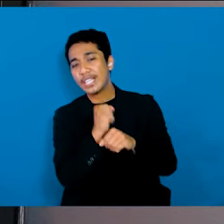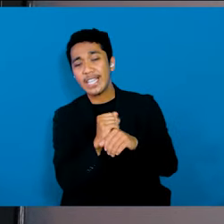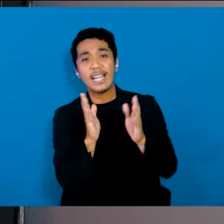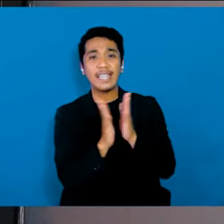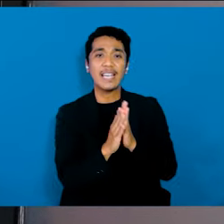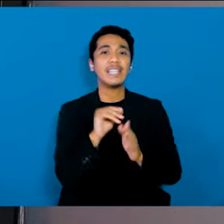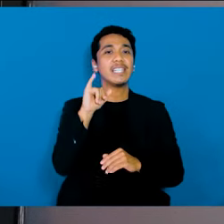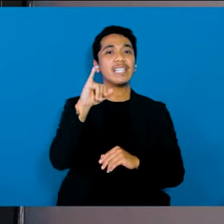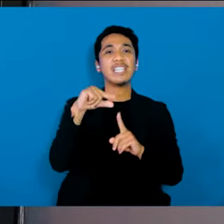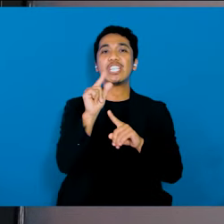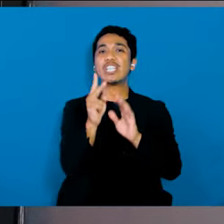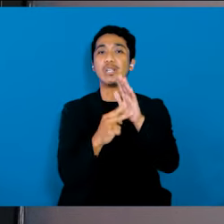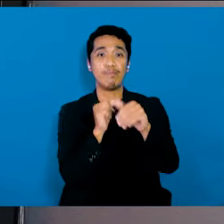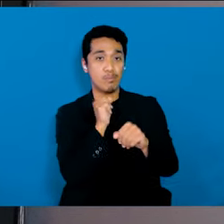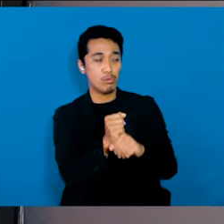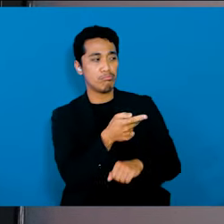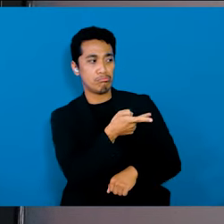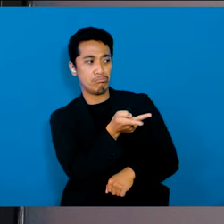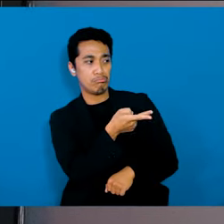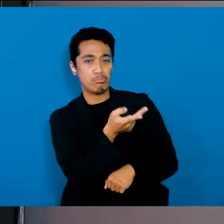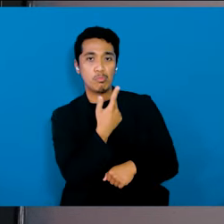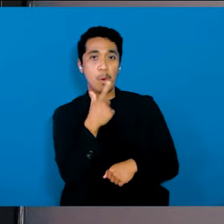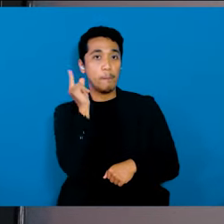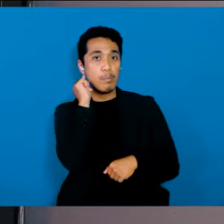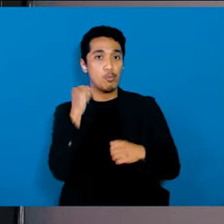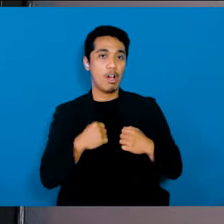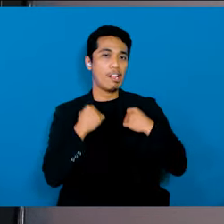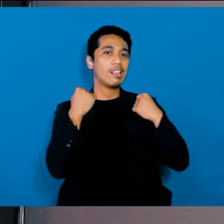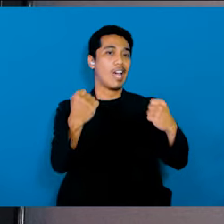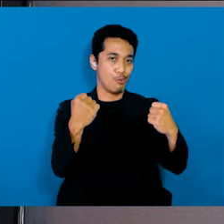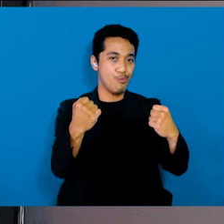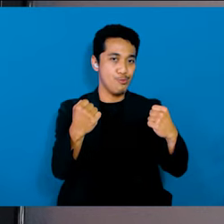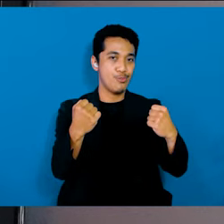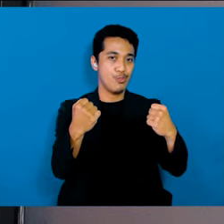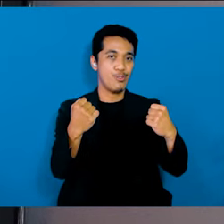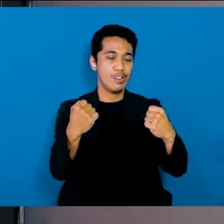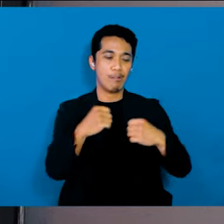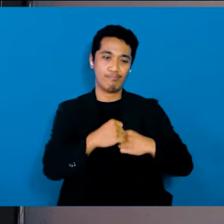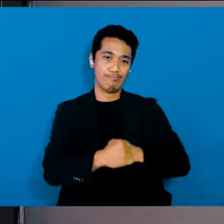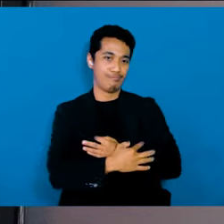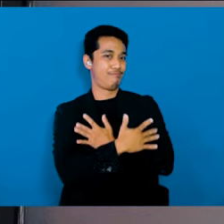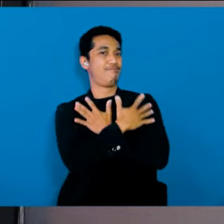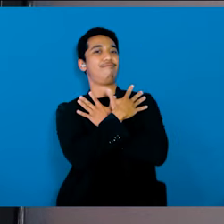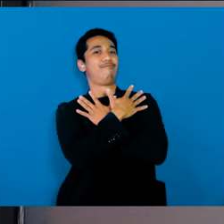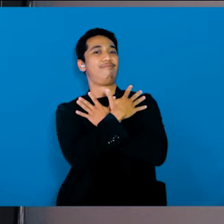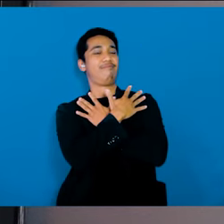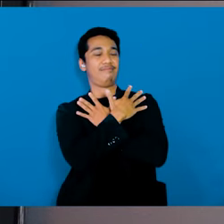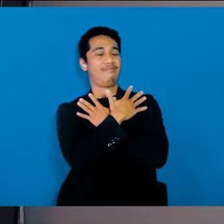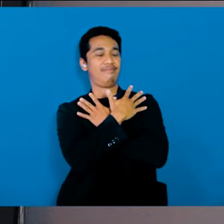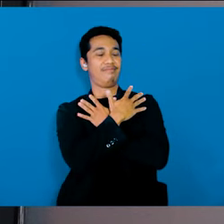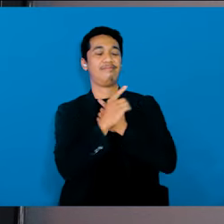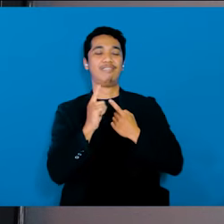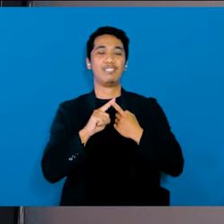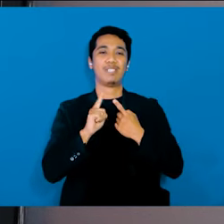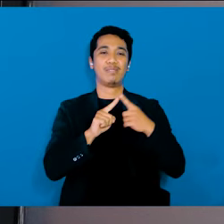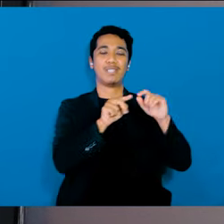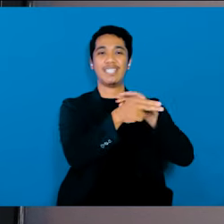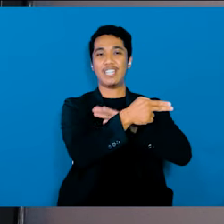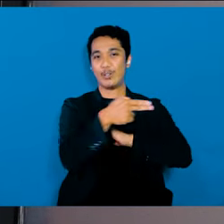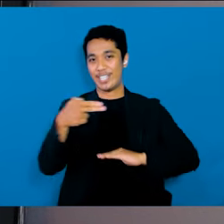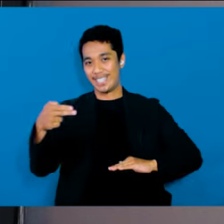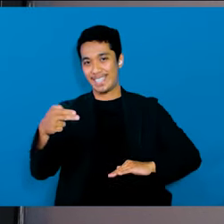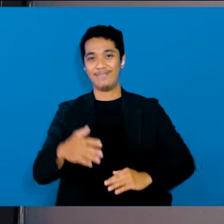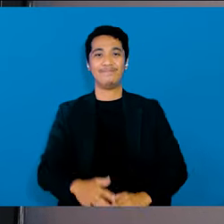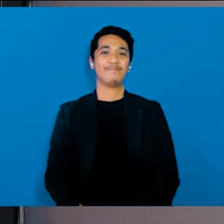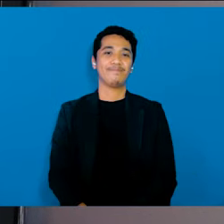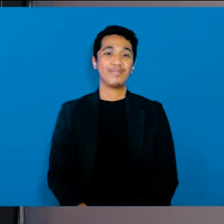juga Mbak Ipung, ini kan perempuan-perempuan tangguh begitu ya, yang menginspirasi lah teman-teman semua di Indonesia